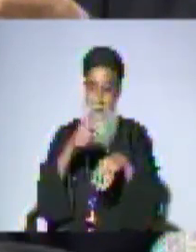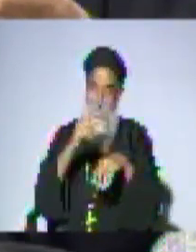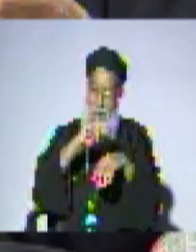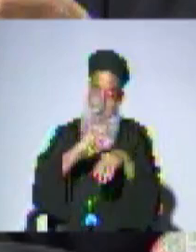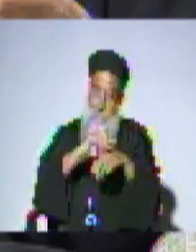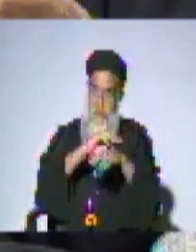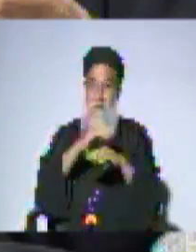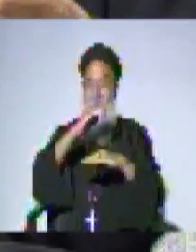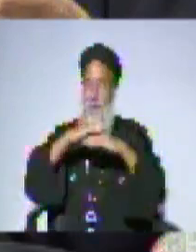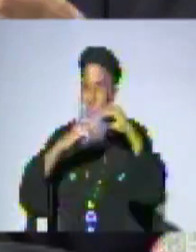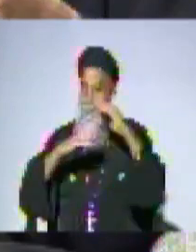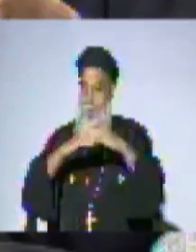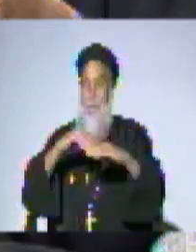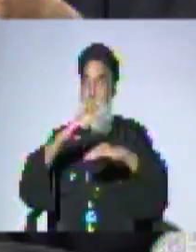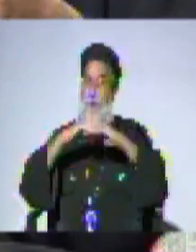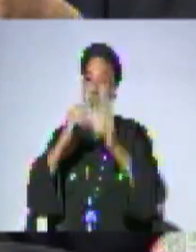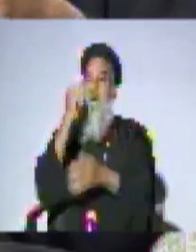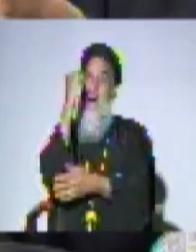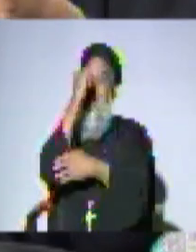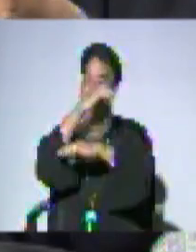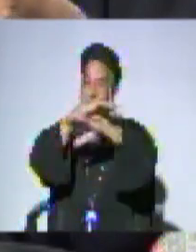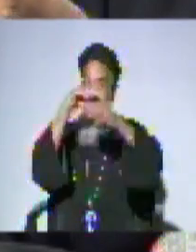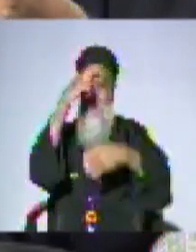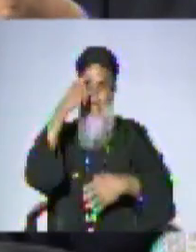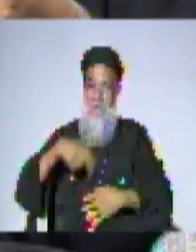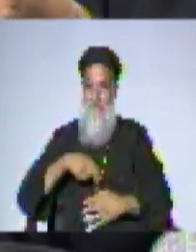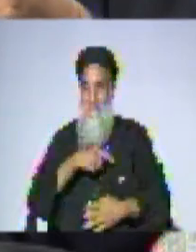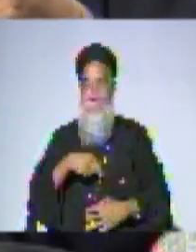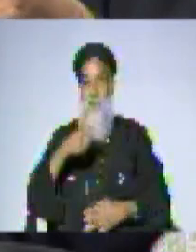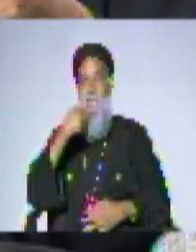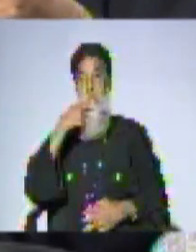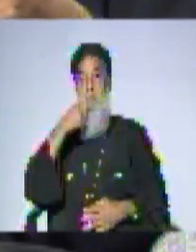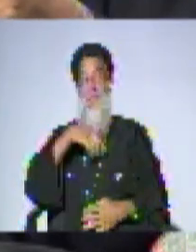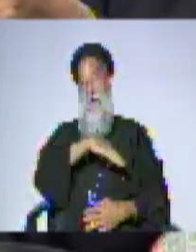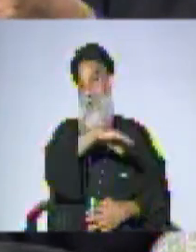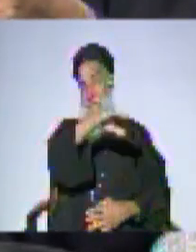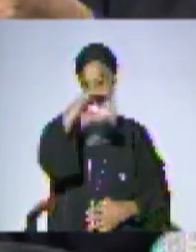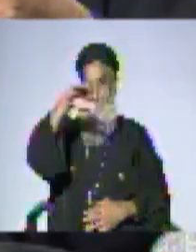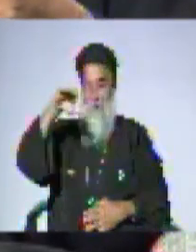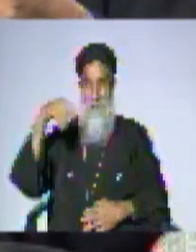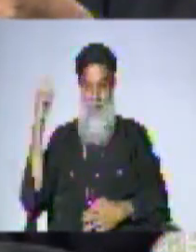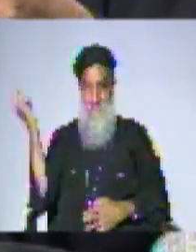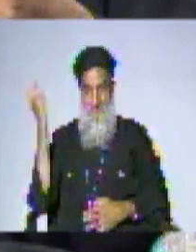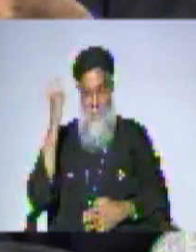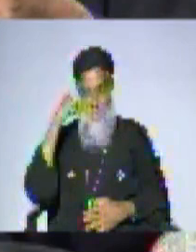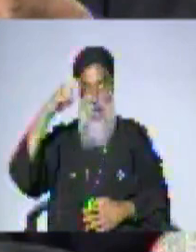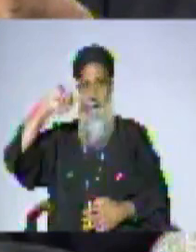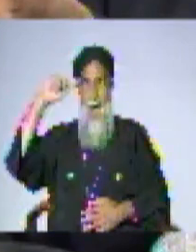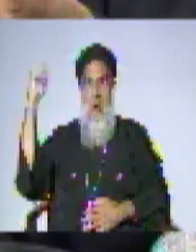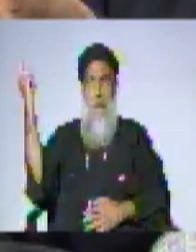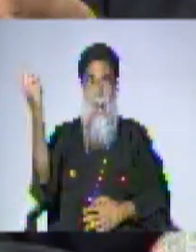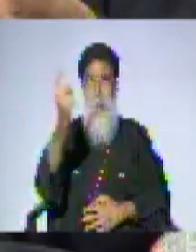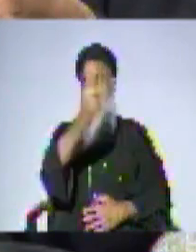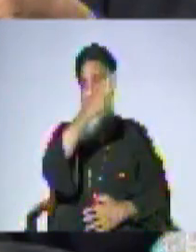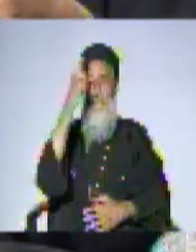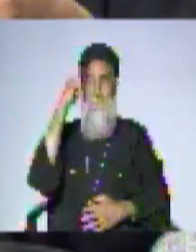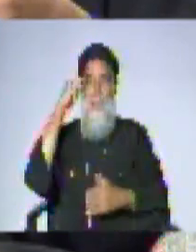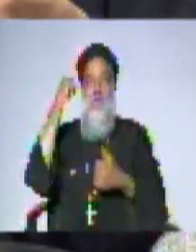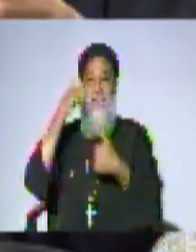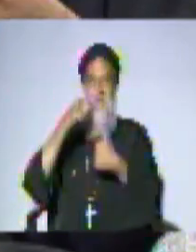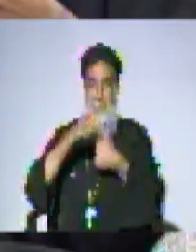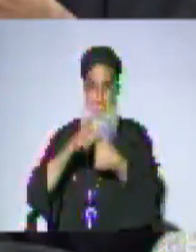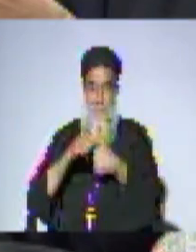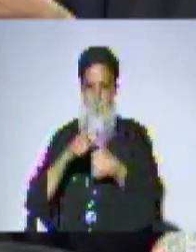الذي أسس كنيسة الإسكندرية، وهو معروف لنا جميعا ومعروف للعالم أجمع، وذكر ذلك